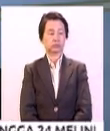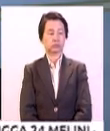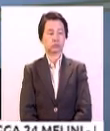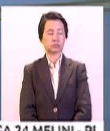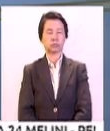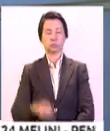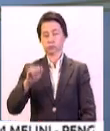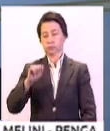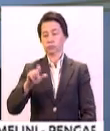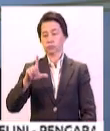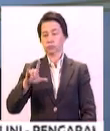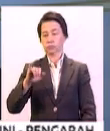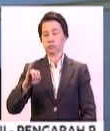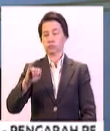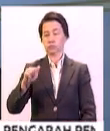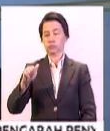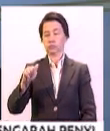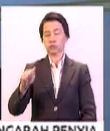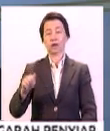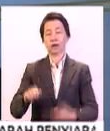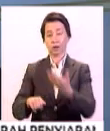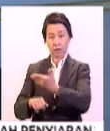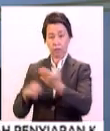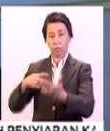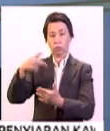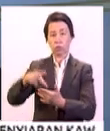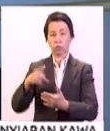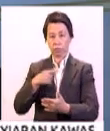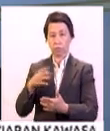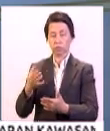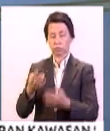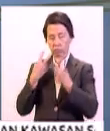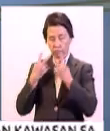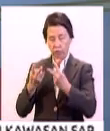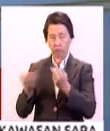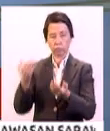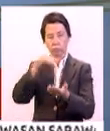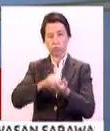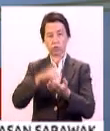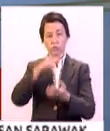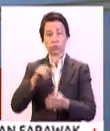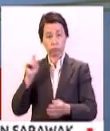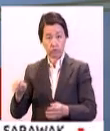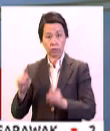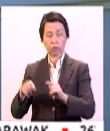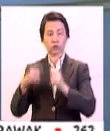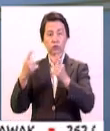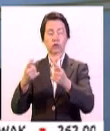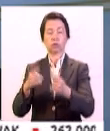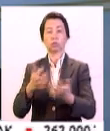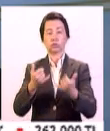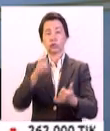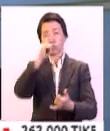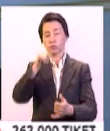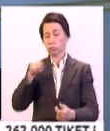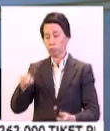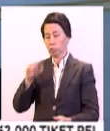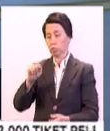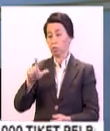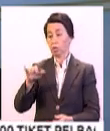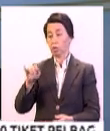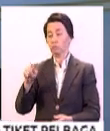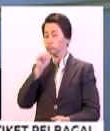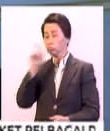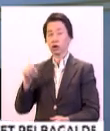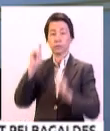Alia punya program kita tengah rule balik untuk dia pergi. Sekarang ni sebenarnya Alia walaupun tak dapat pergi